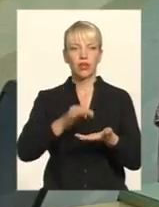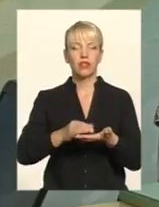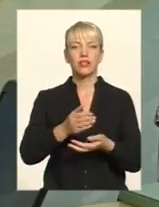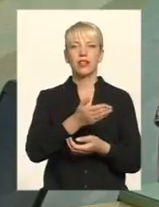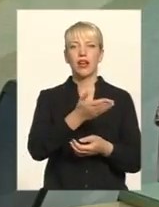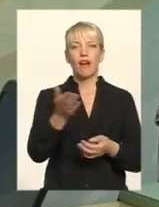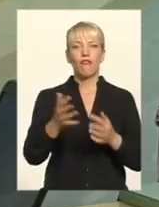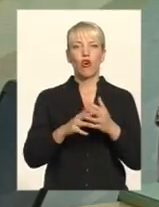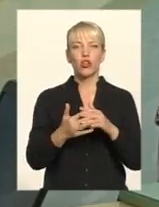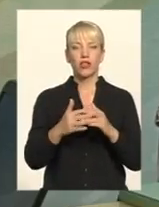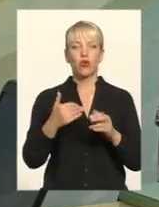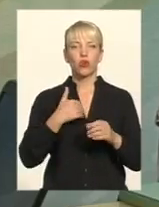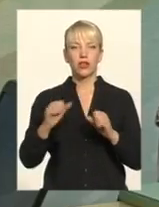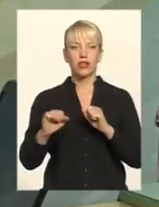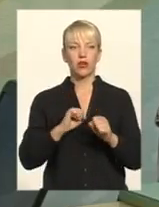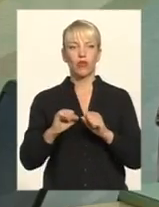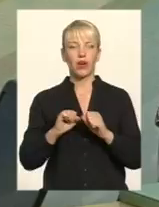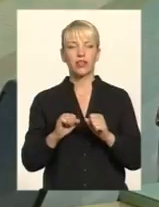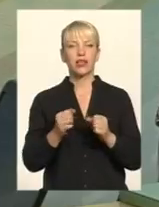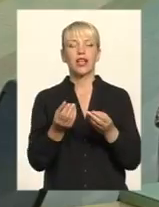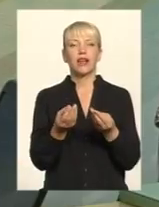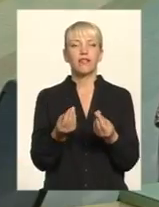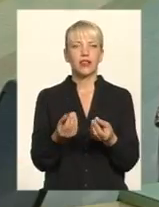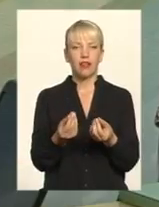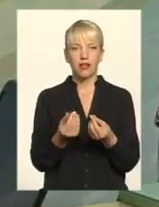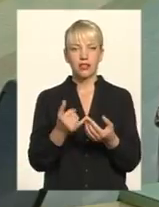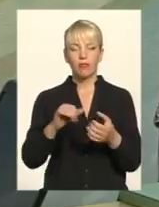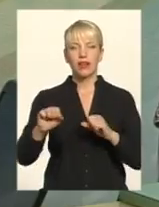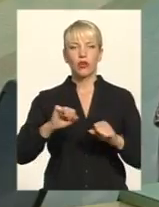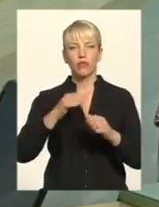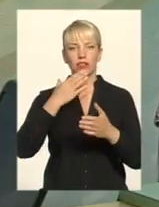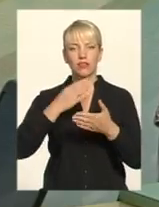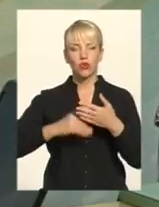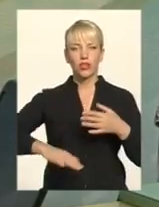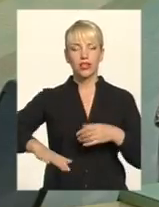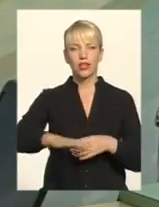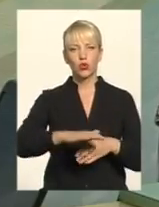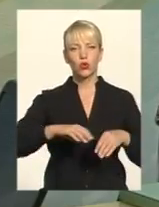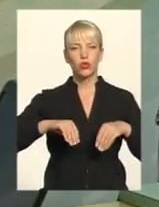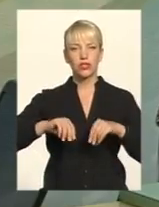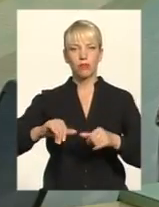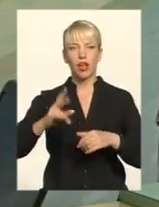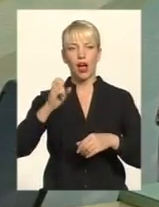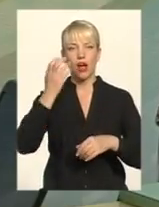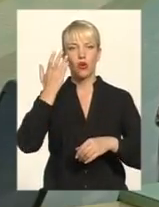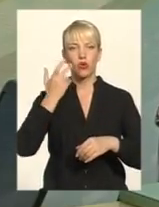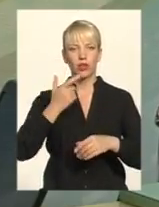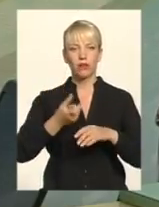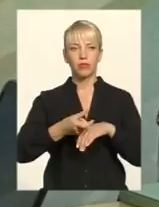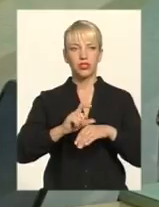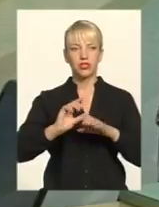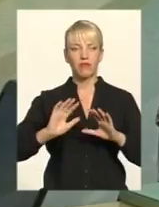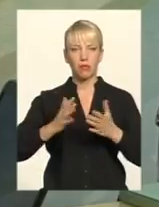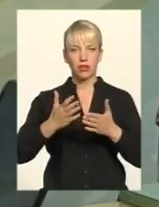хочуть керувати фінансами, управляти своєю територією, керувати земельними ресурсами, але коли в більшості випадків